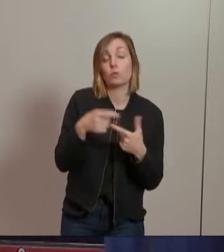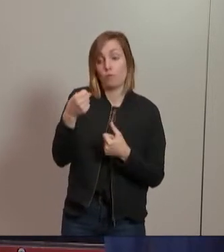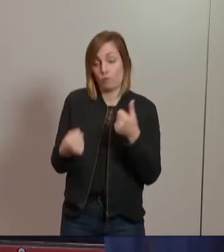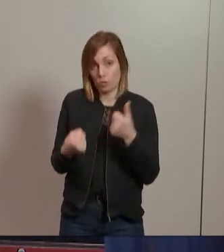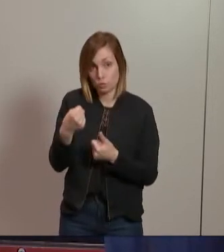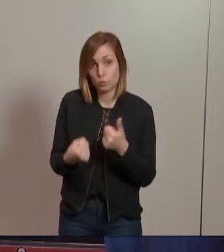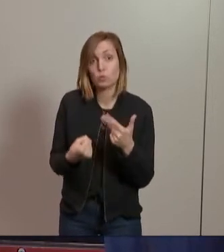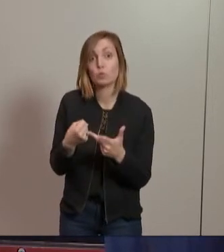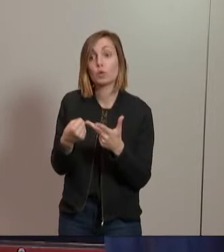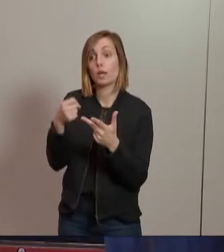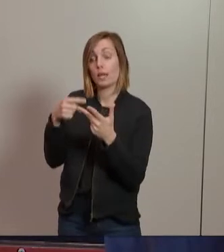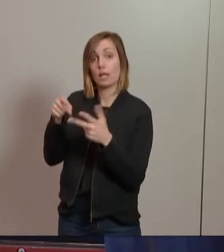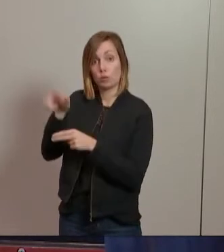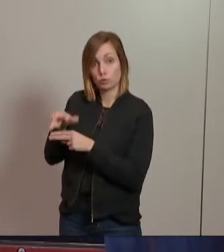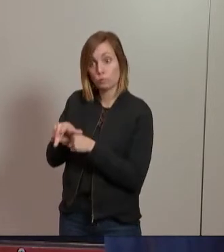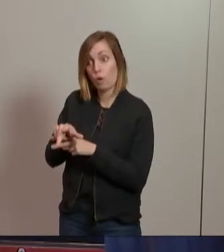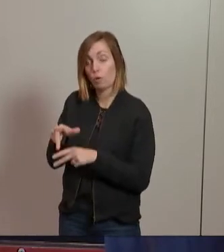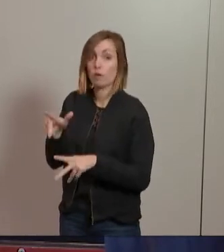de service, ainsi qu'au logement de fonction.